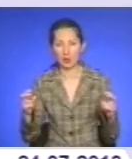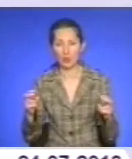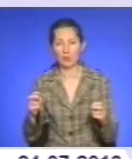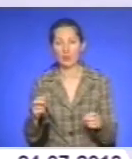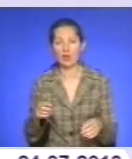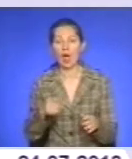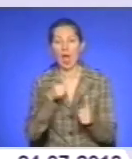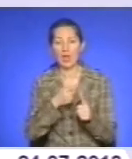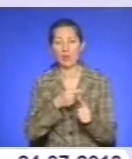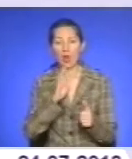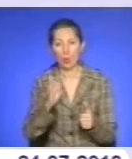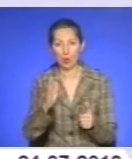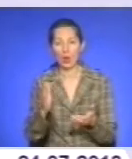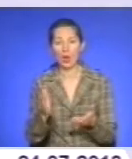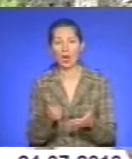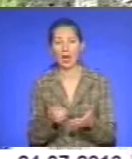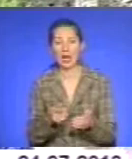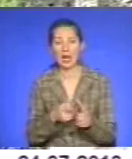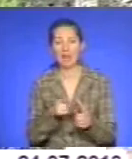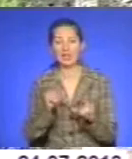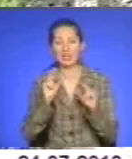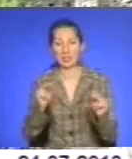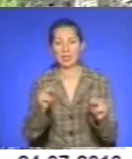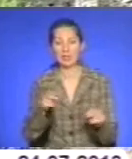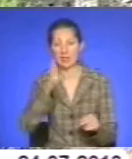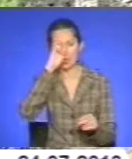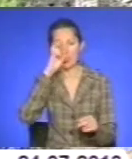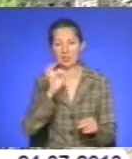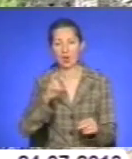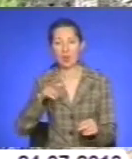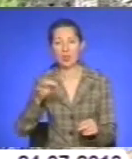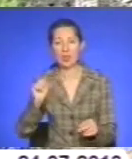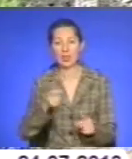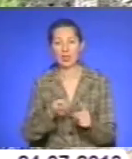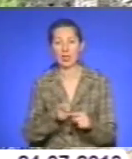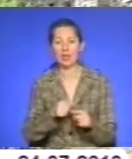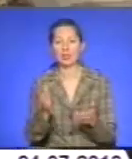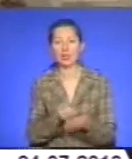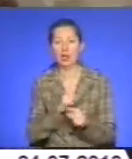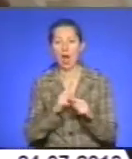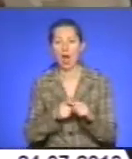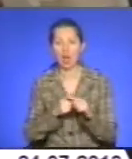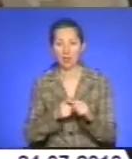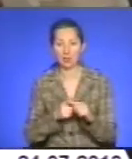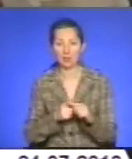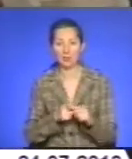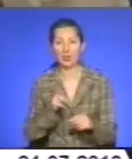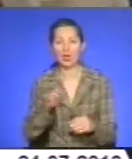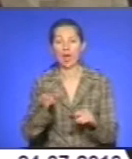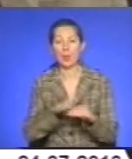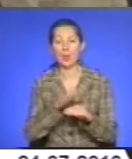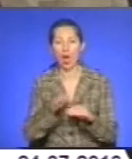Олени, яка знайшла хрест Господній. Княгиню Ольгу благословив патріарх хрестом, вирізаним з цільного шматка животворящого